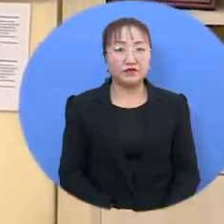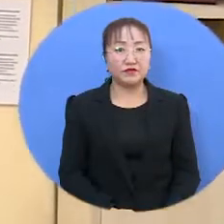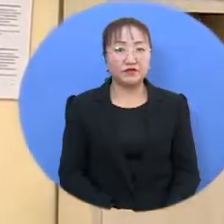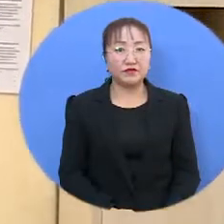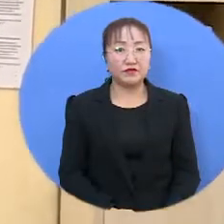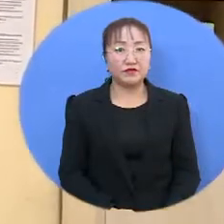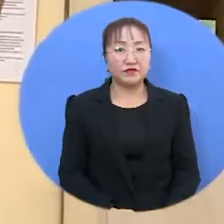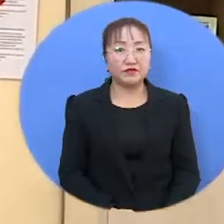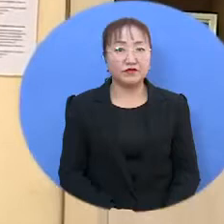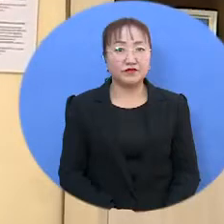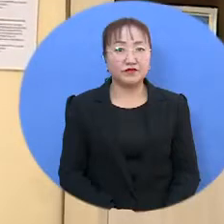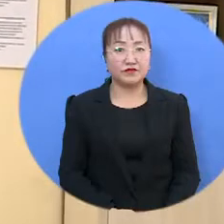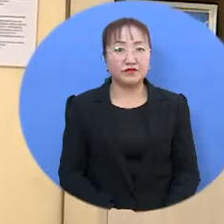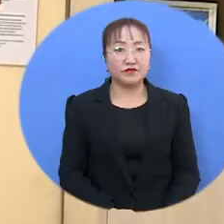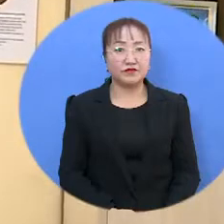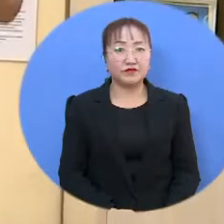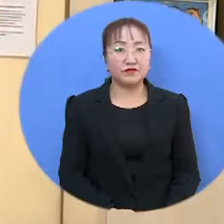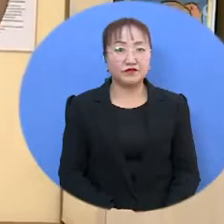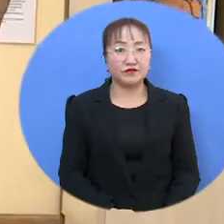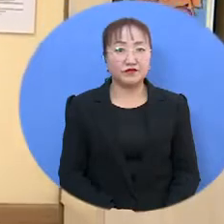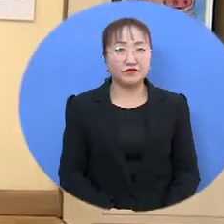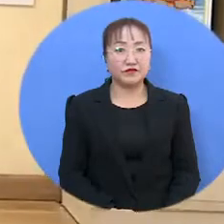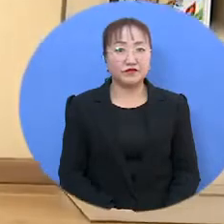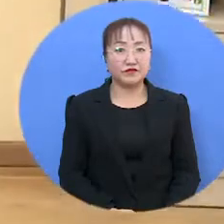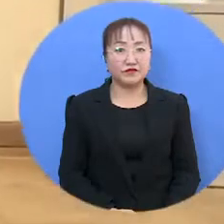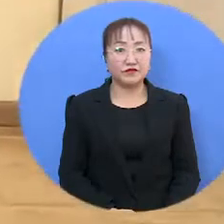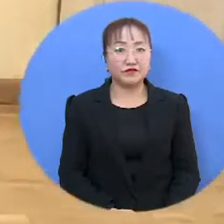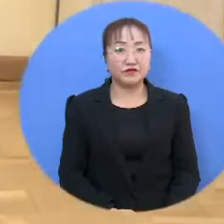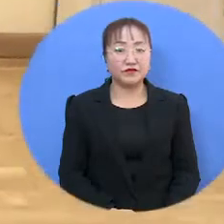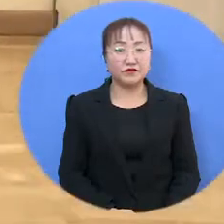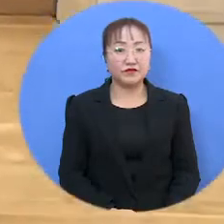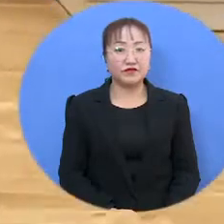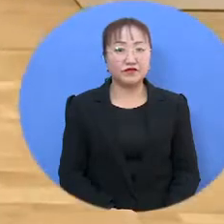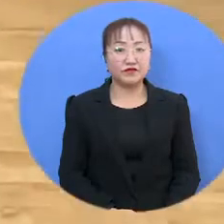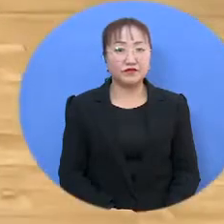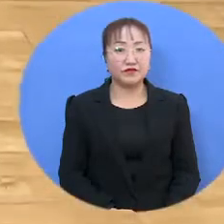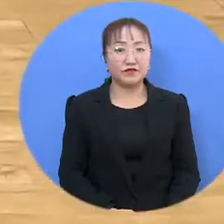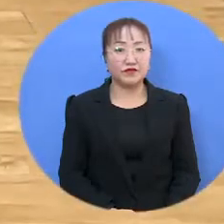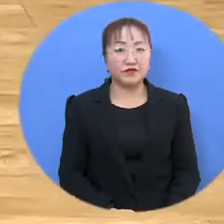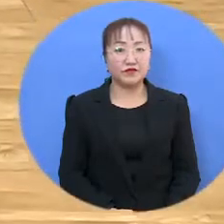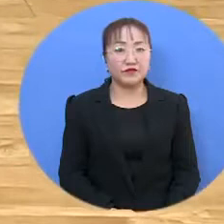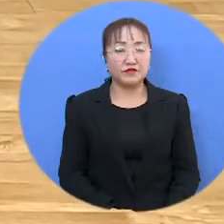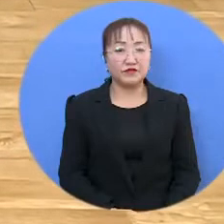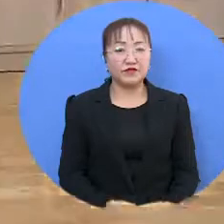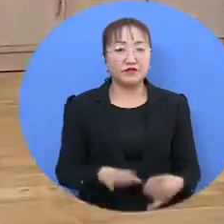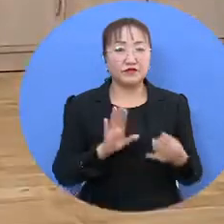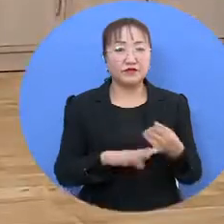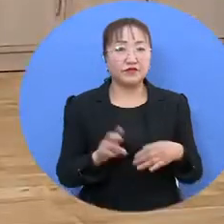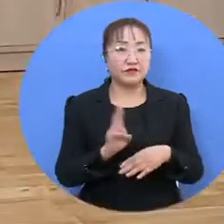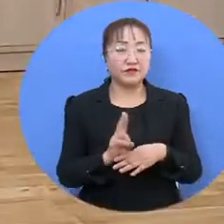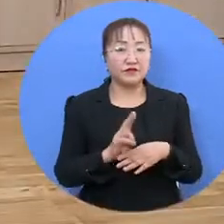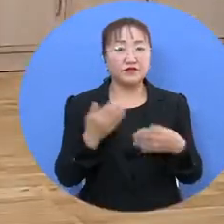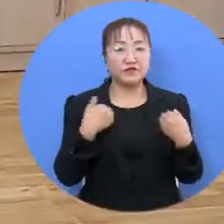2 3 4 5 6 7 8 дараагийн цол step touch